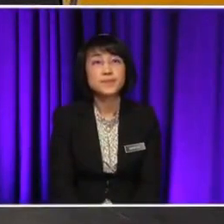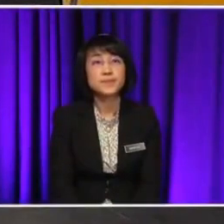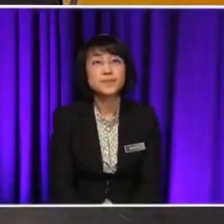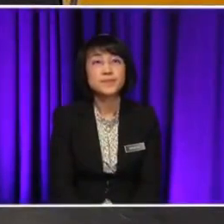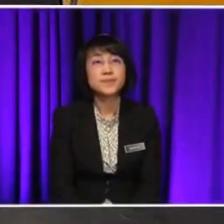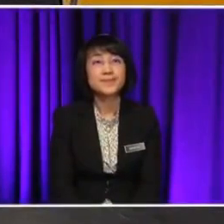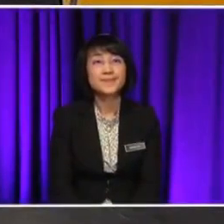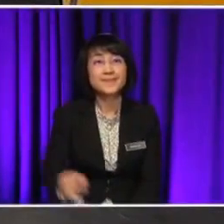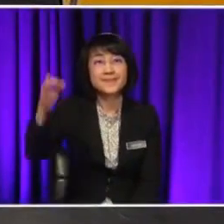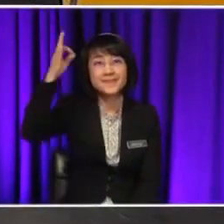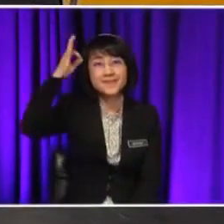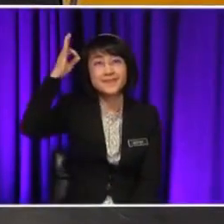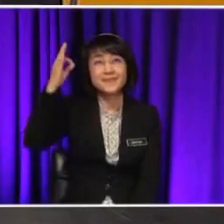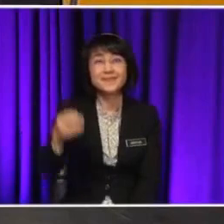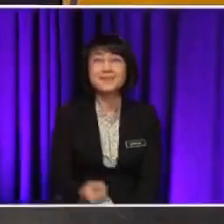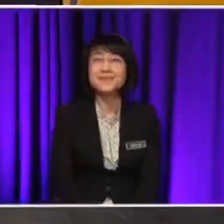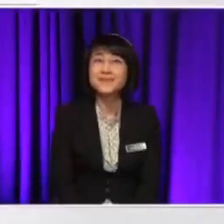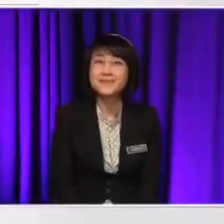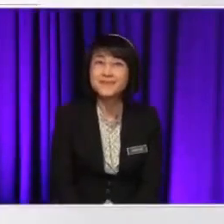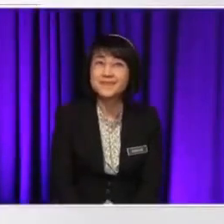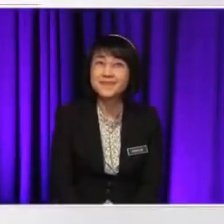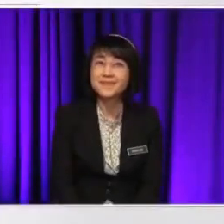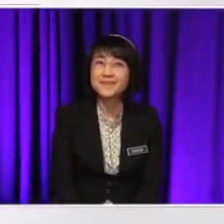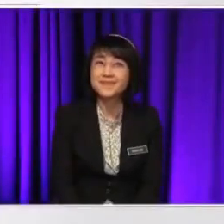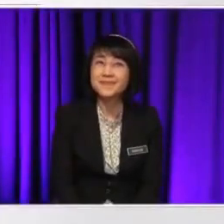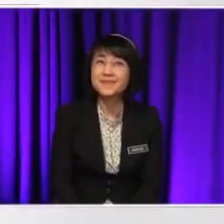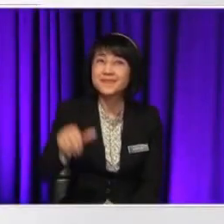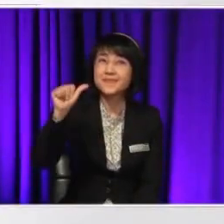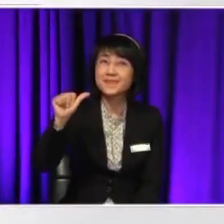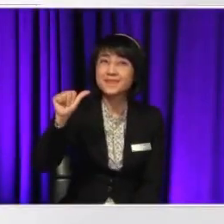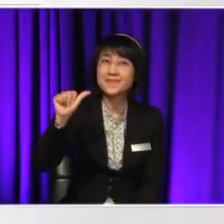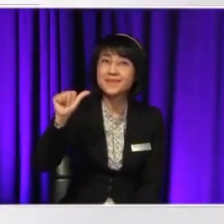Ha, Farid. Baik, Farid. Silakan, Farid. A tu.